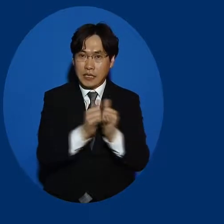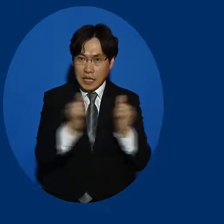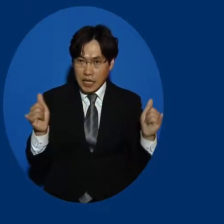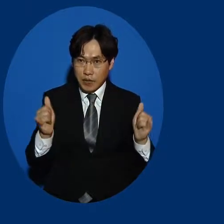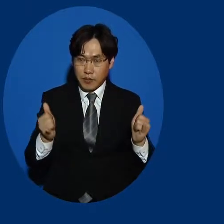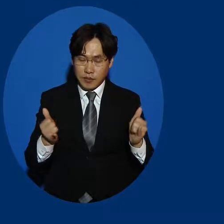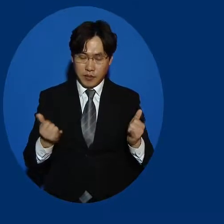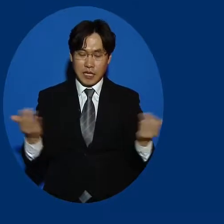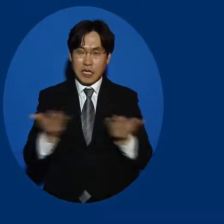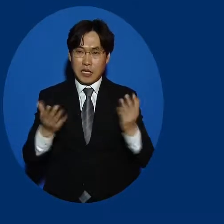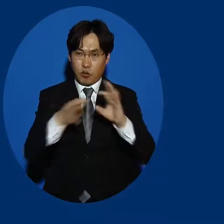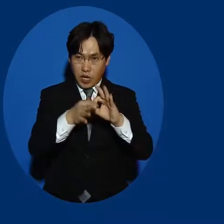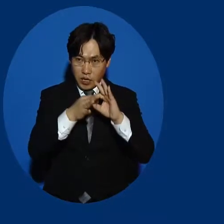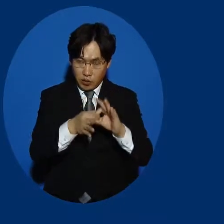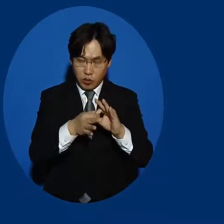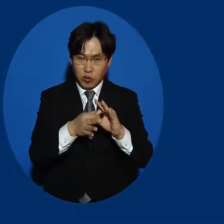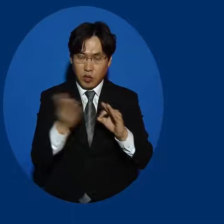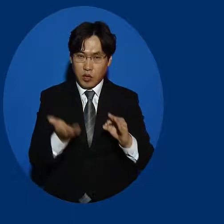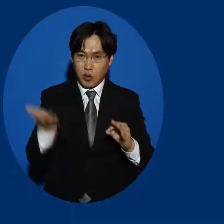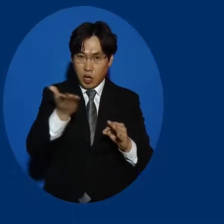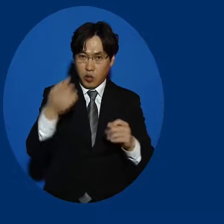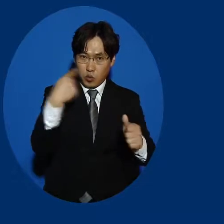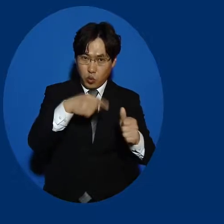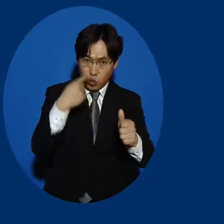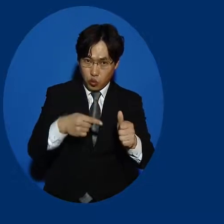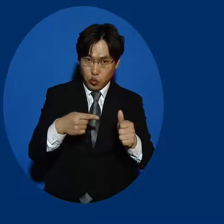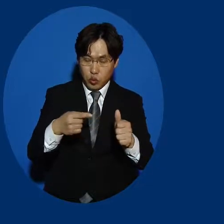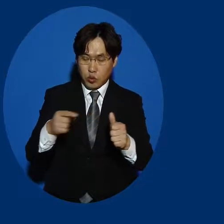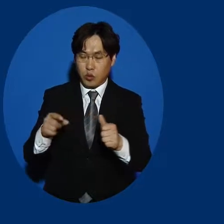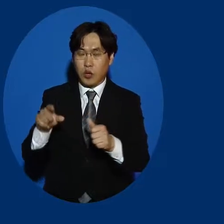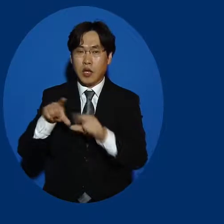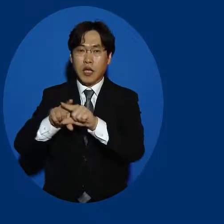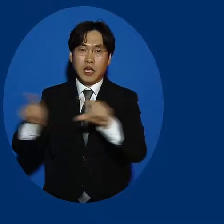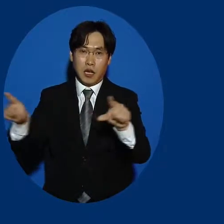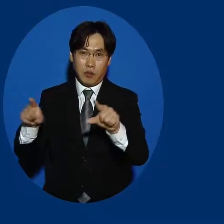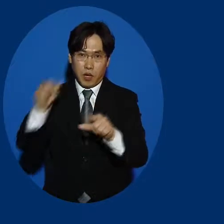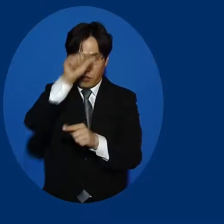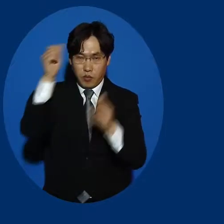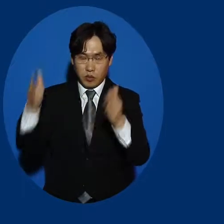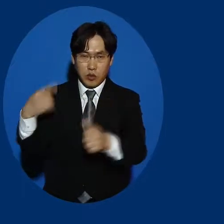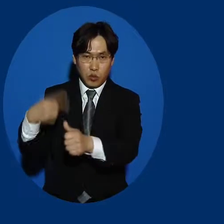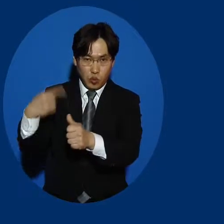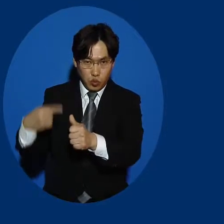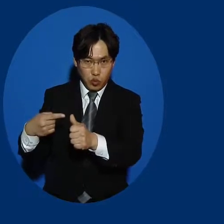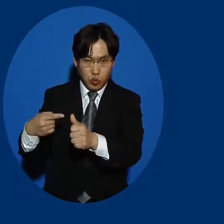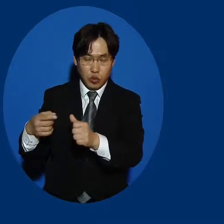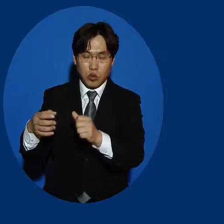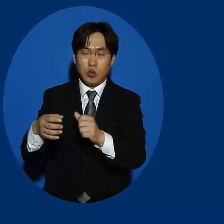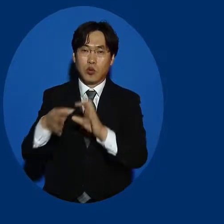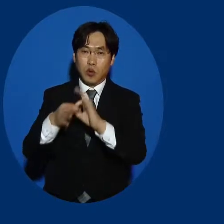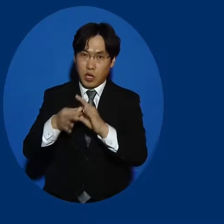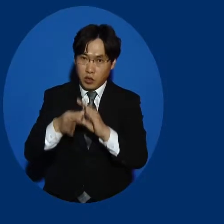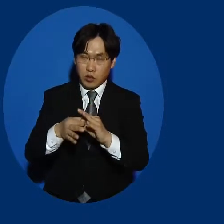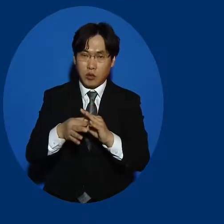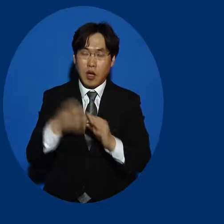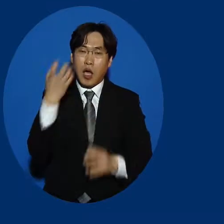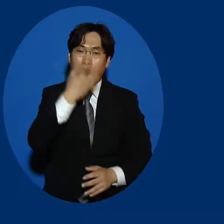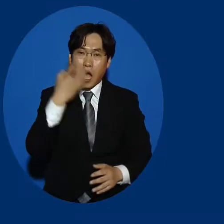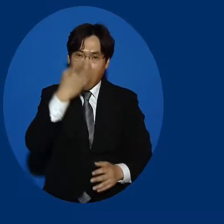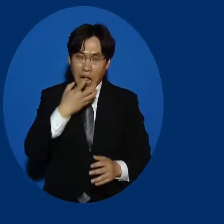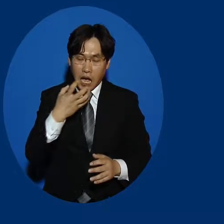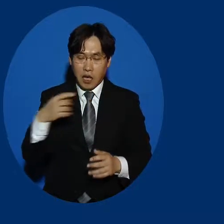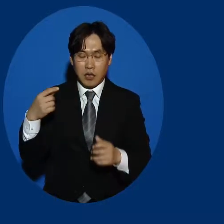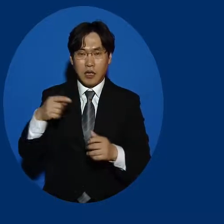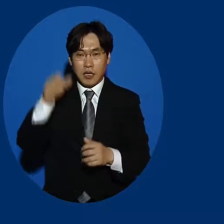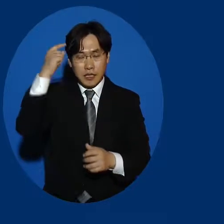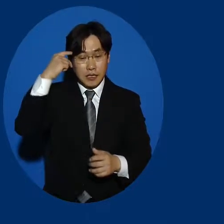직무능력 향상교육이나 또 일반 평생교육 시설 관계자나 비장애인을 대상으로 실시하는 장애 이해 교육까지